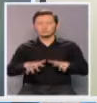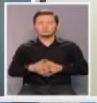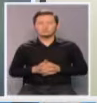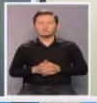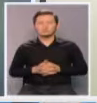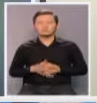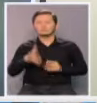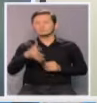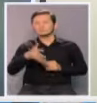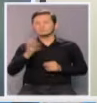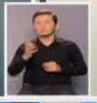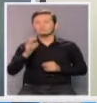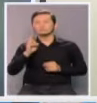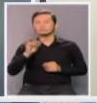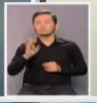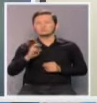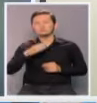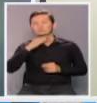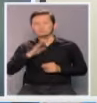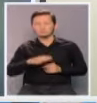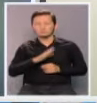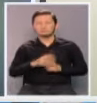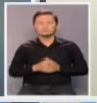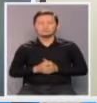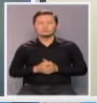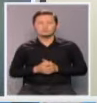жаңа 5500 куб жеткілікті болып отыр. Ешқандай